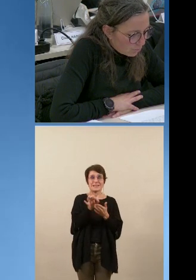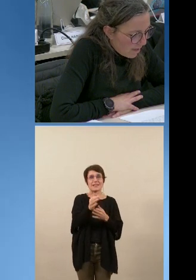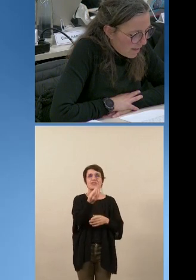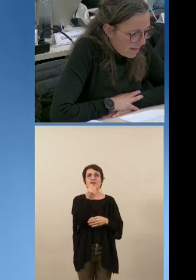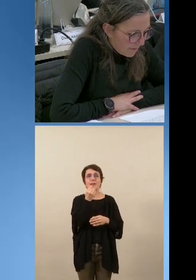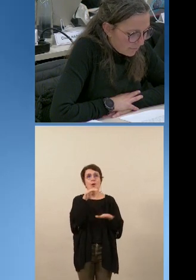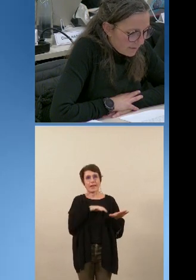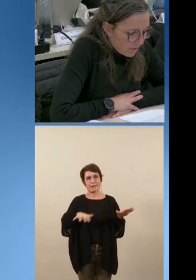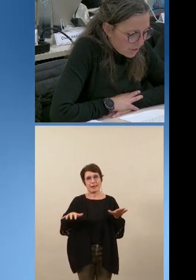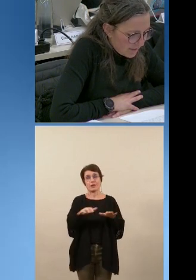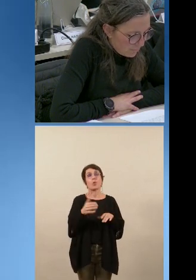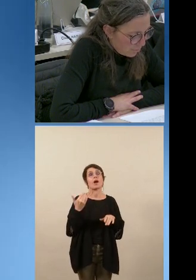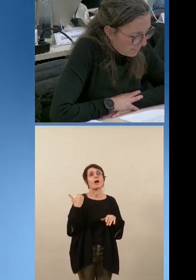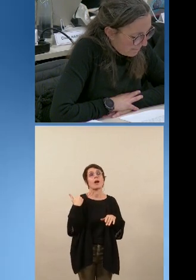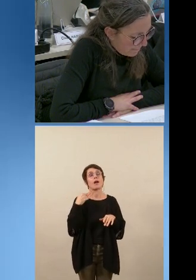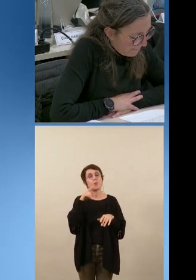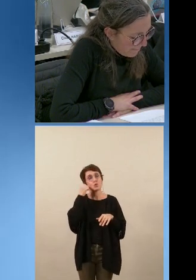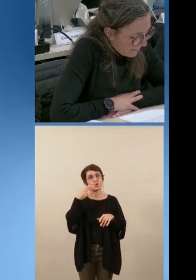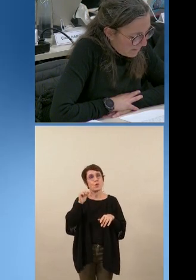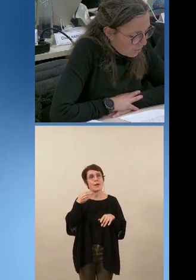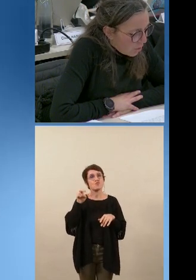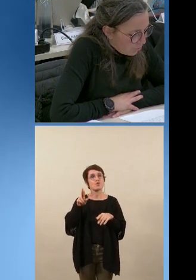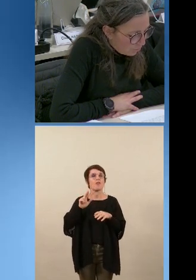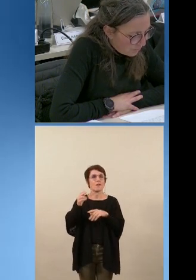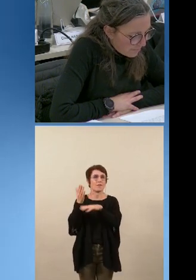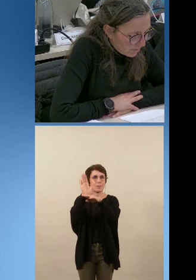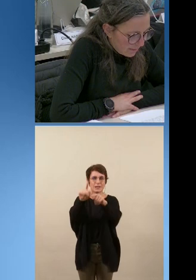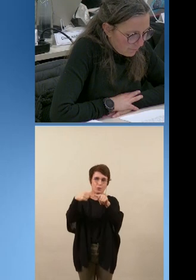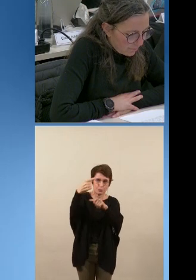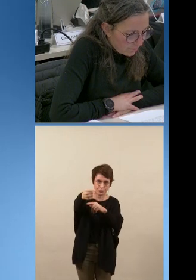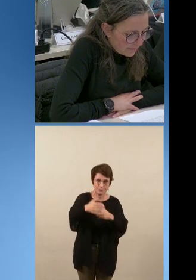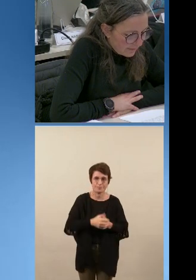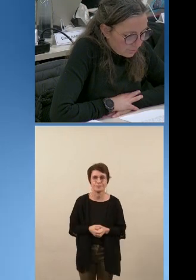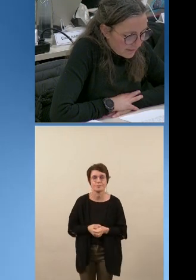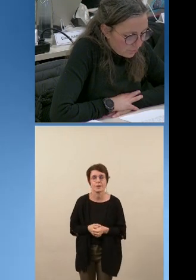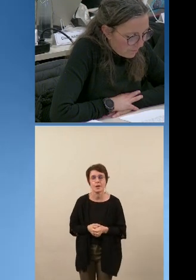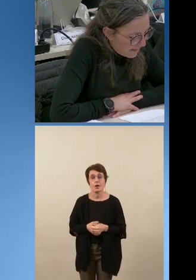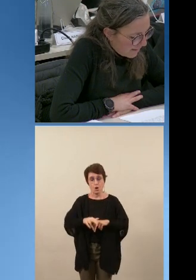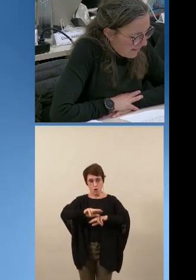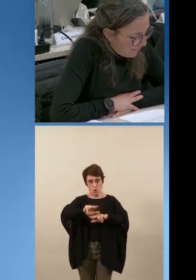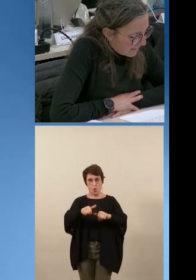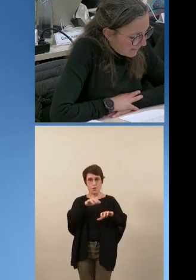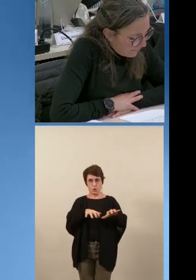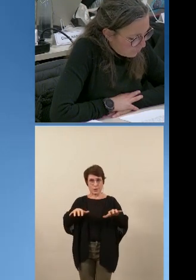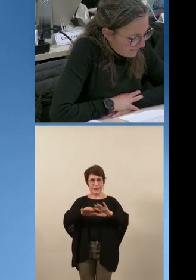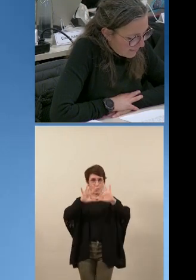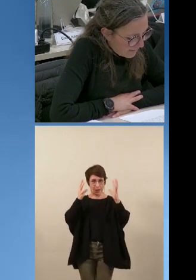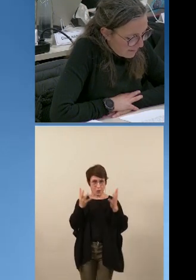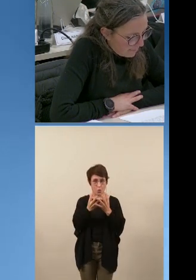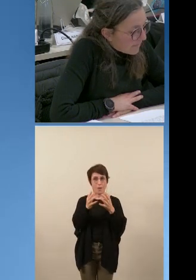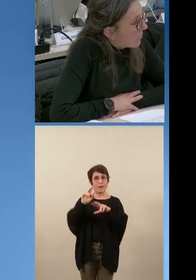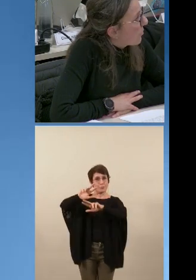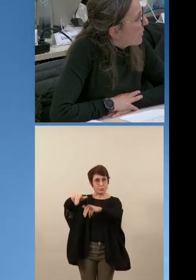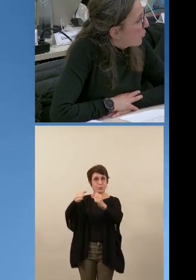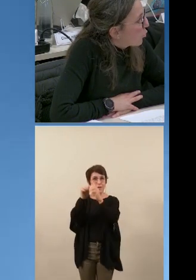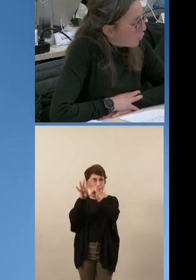territoire présenté par Namur le renouvellement de la convention territoriale globale avec la cave de l'iser